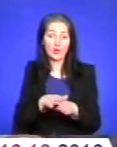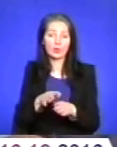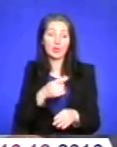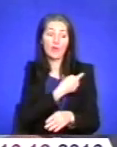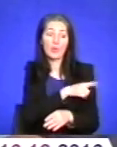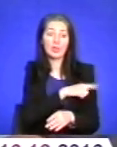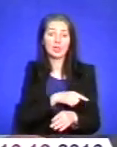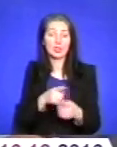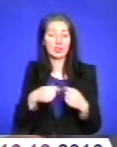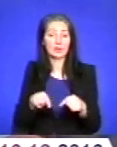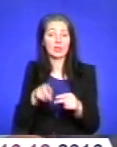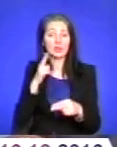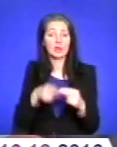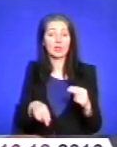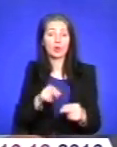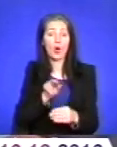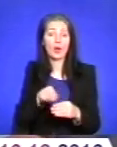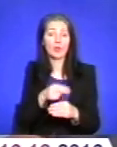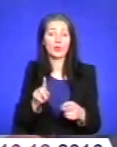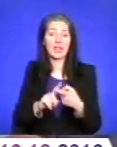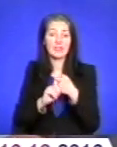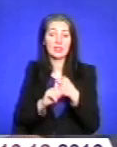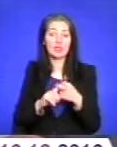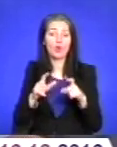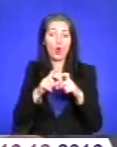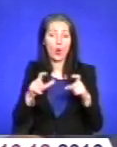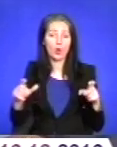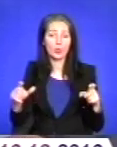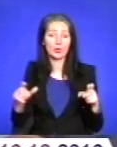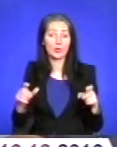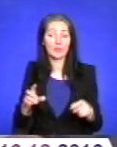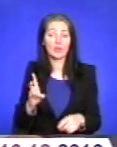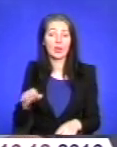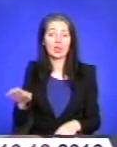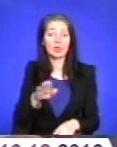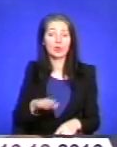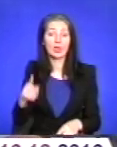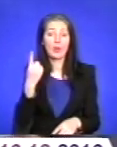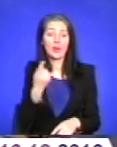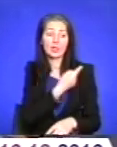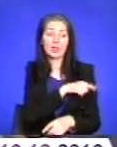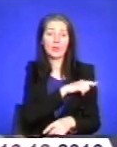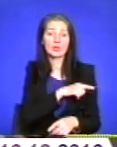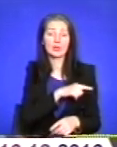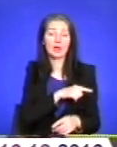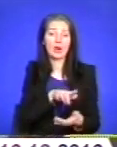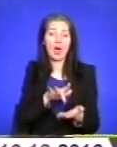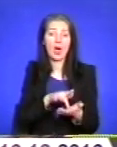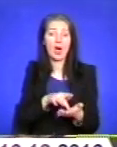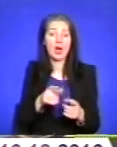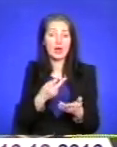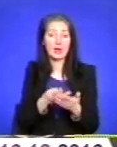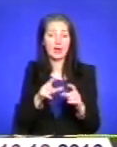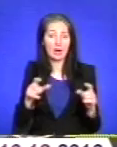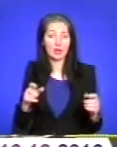Завершено ремонт інфекційного корпусу на території першої міської лікарні і здано в